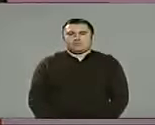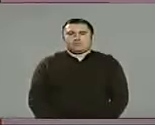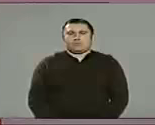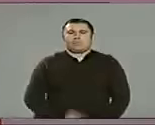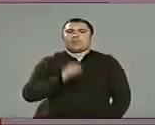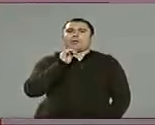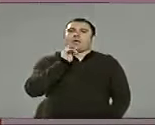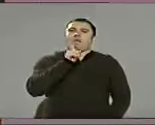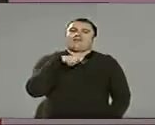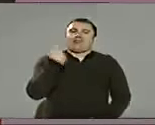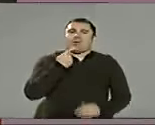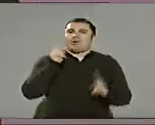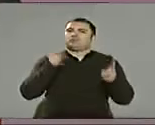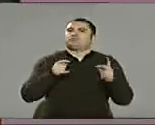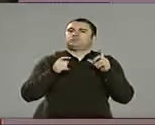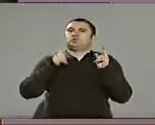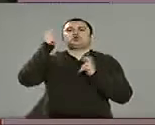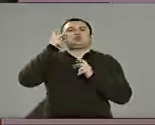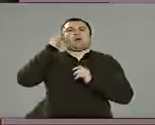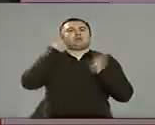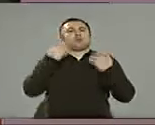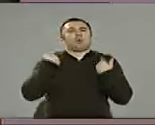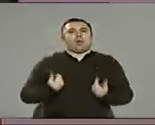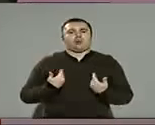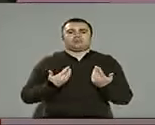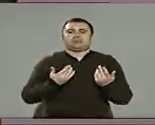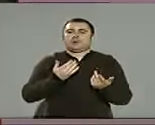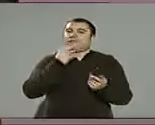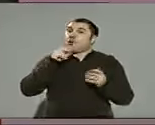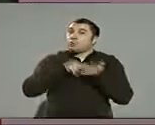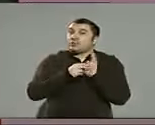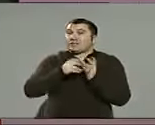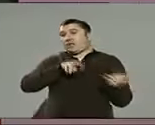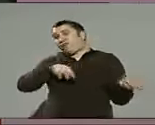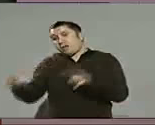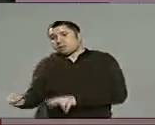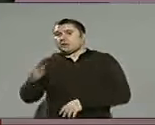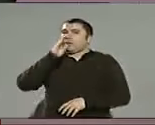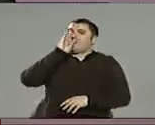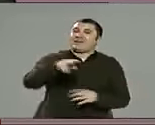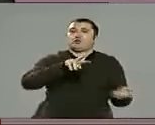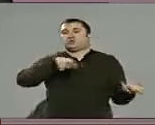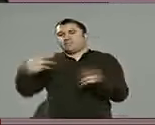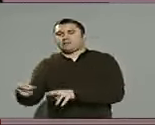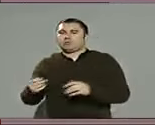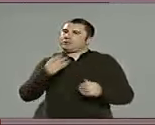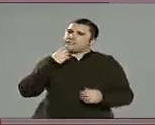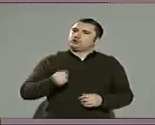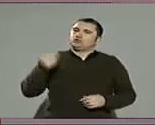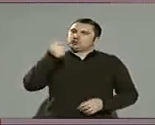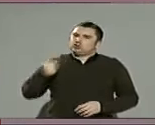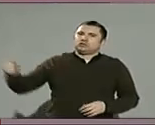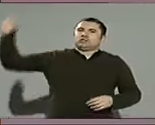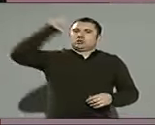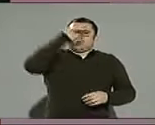Wir Sozialdemokraten müssen und wollen für diesen Politik- und Richtungswechsel wieder die organisierende politische Kraft in Deutschland